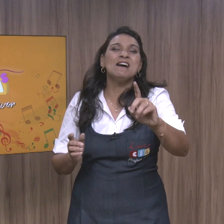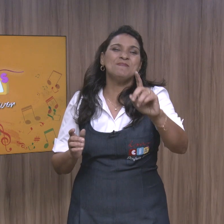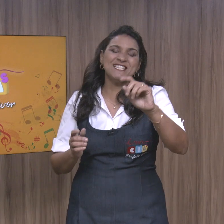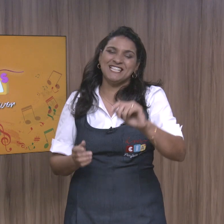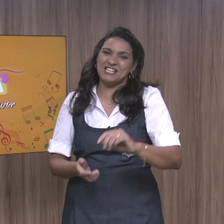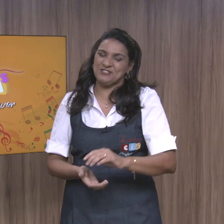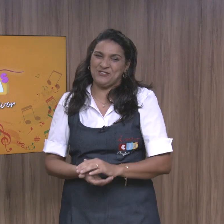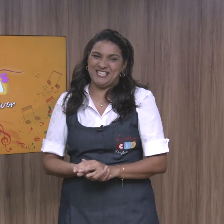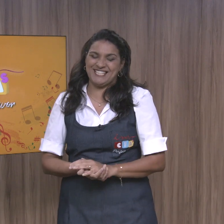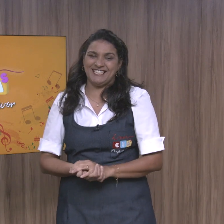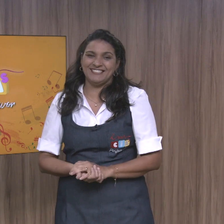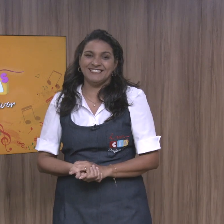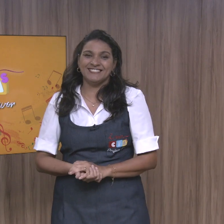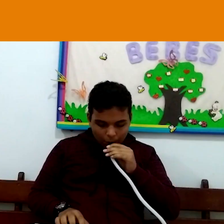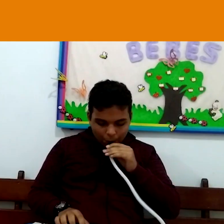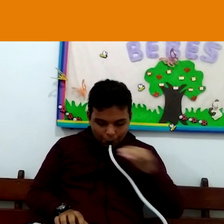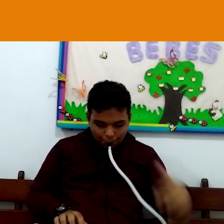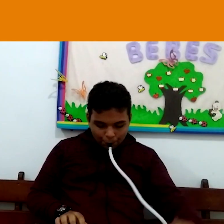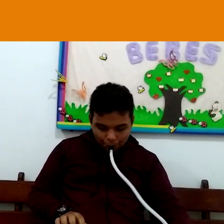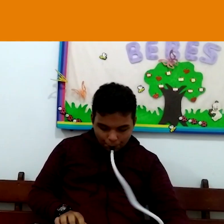les autres présentations.